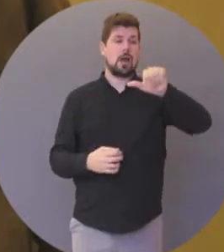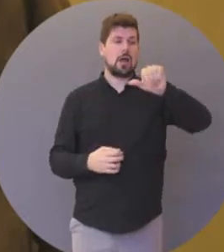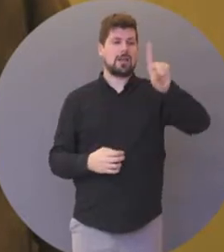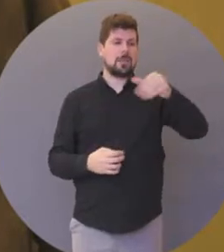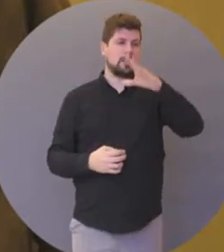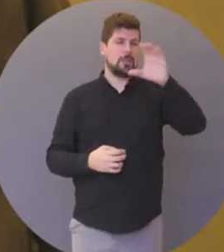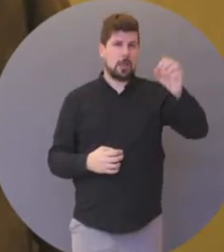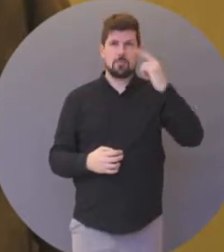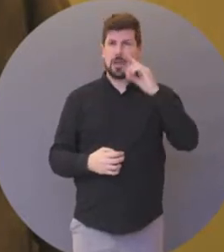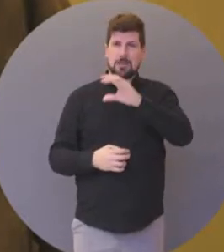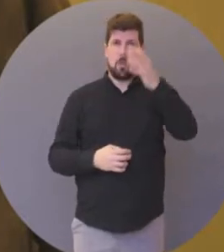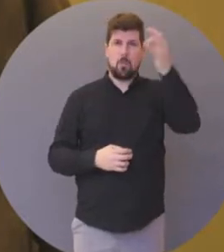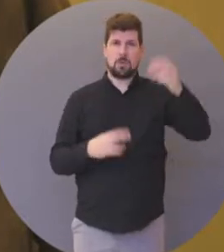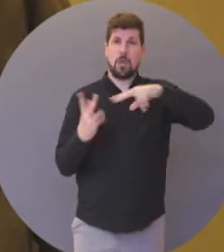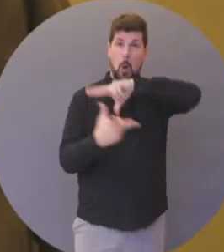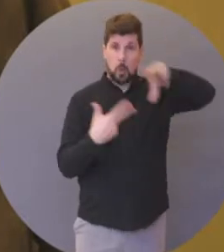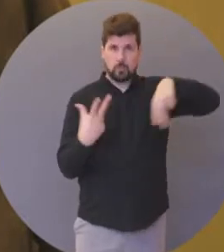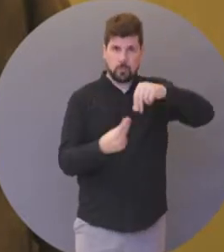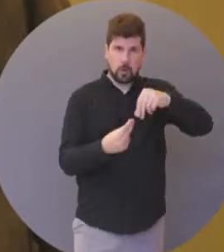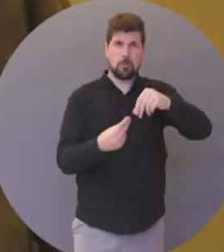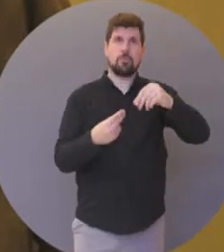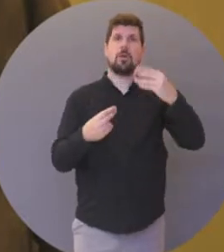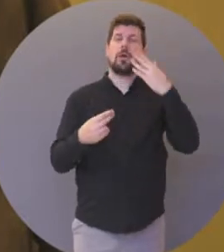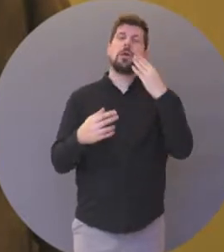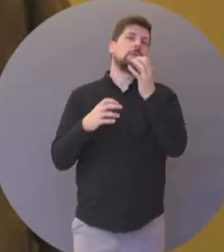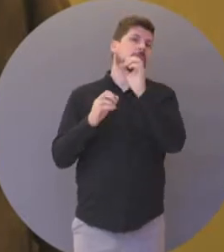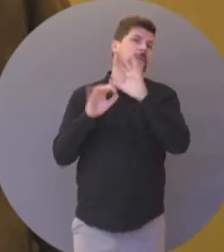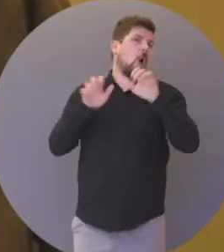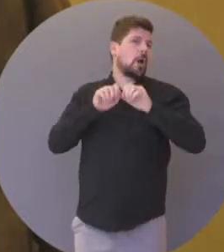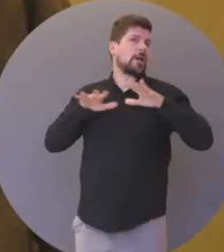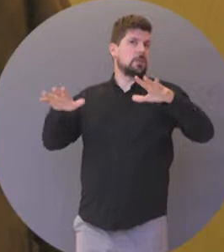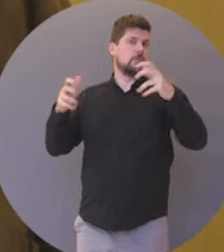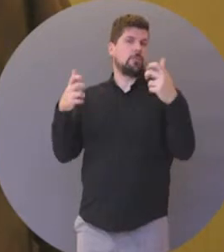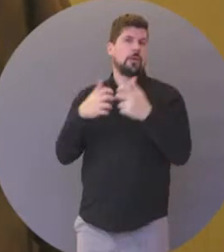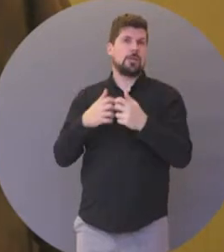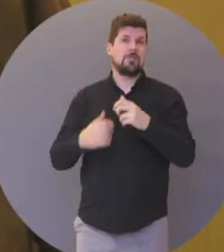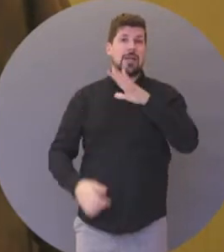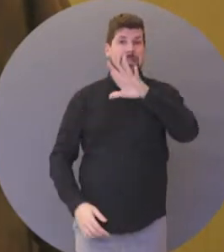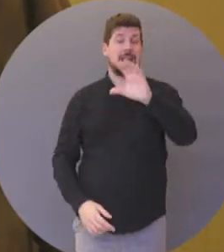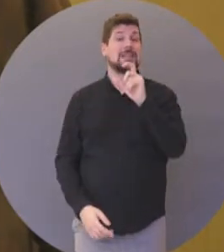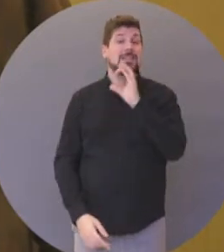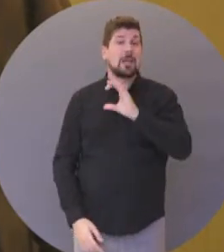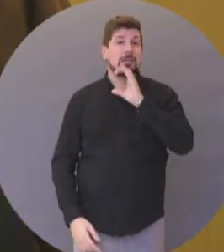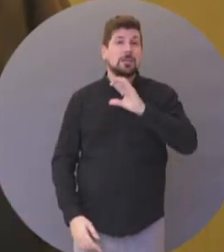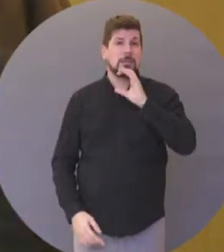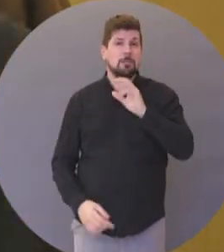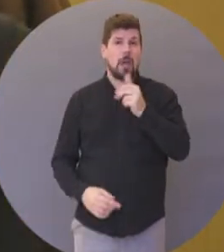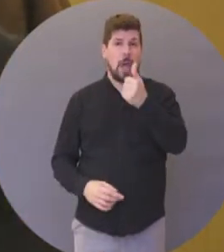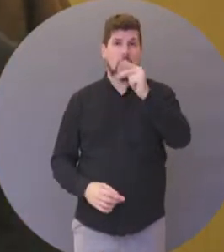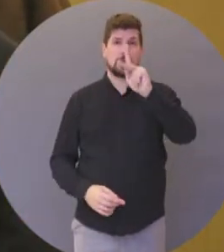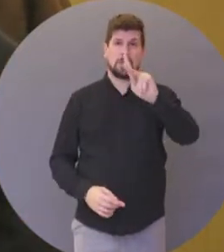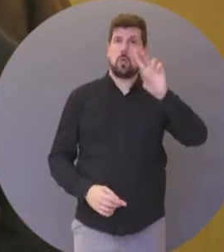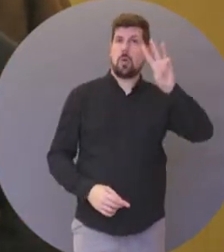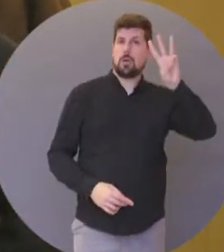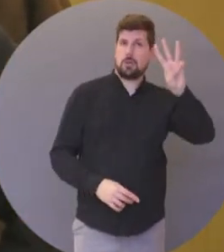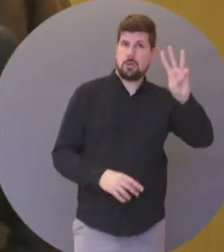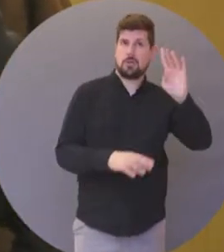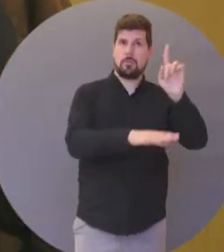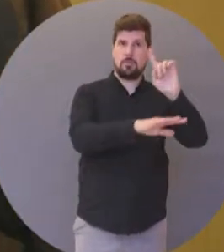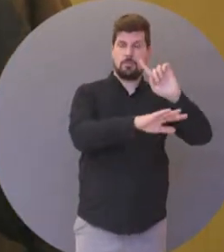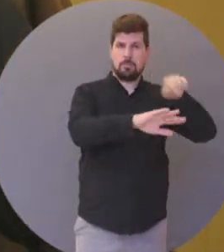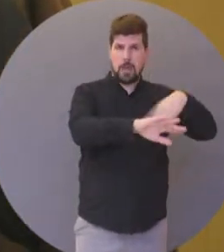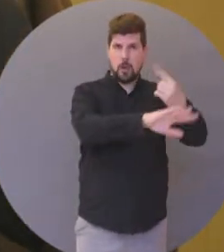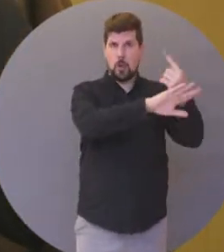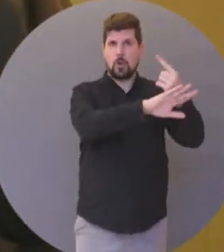100% renouvelable atteint hors coût de réseau 5 centimes du kilowattheure à contrario le mix énergétique ou le nucléaire à tendresse